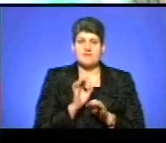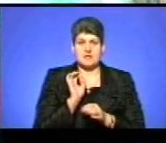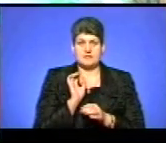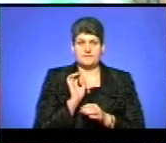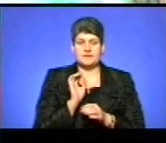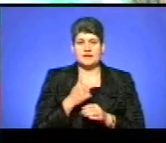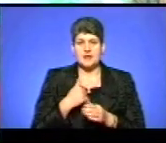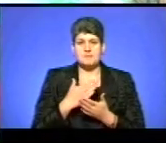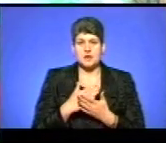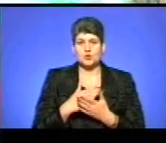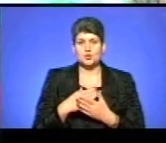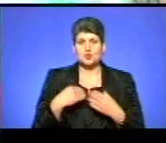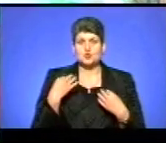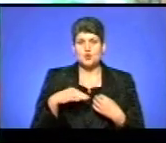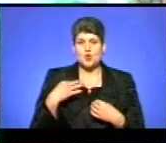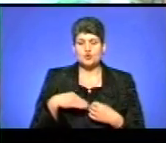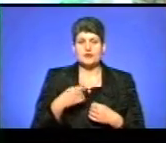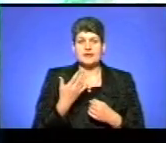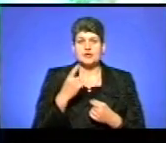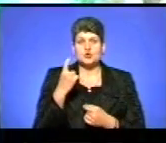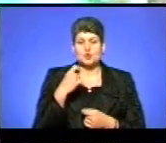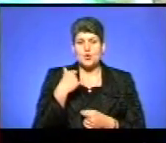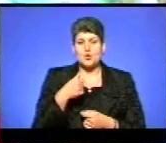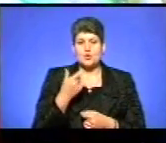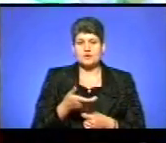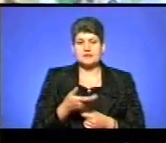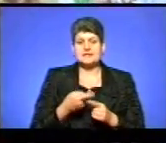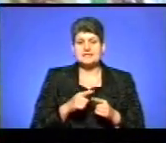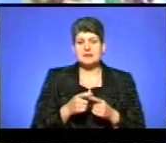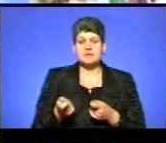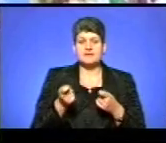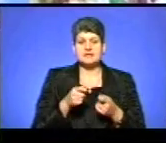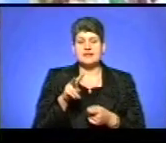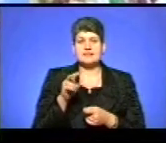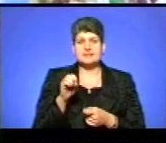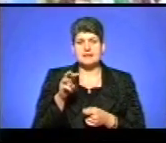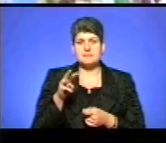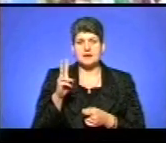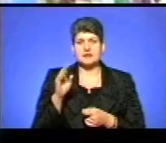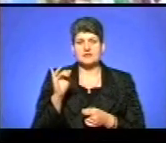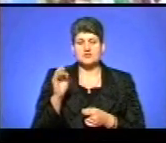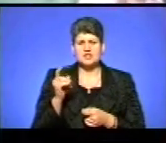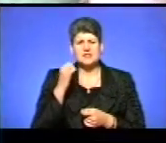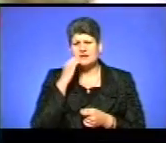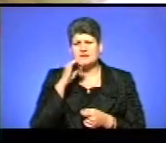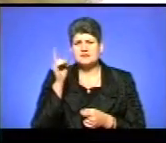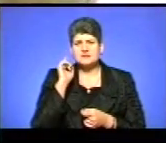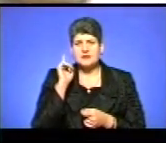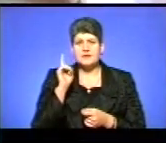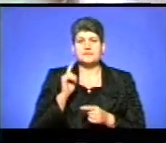вишивають. Я маю сорочку, якій 100 років. Це привезли з Лемківщини, вона вже дуже старенька,